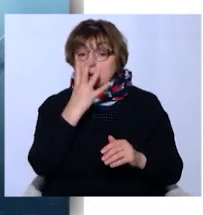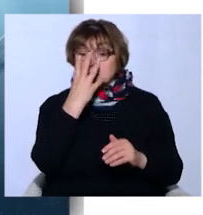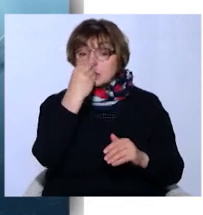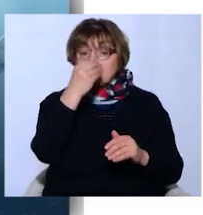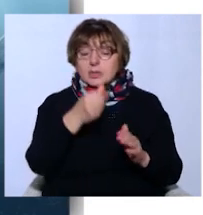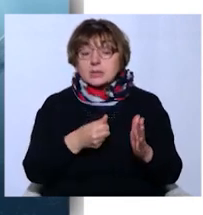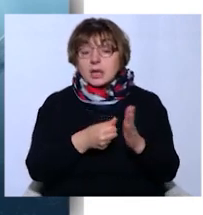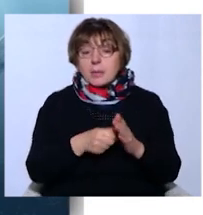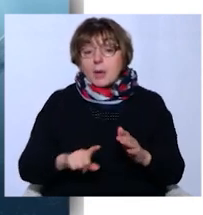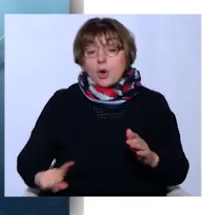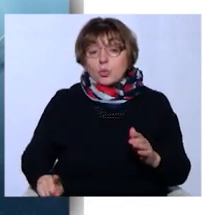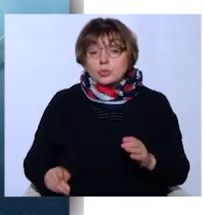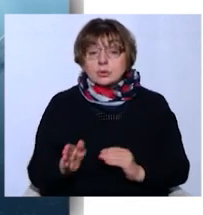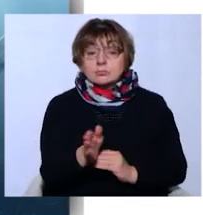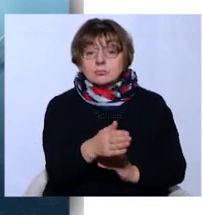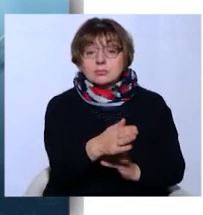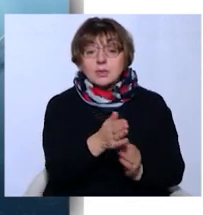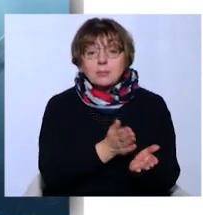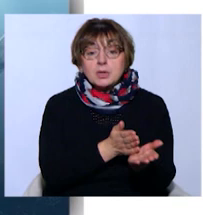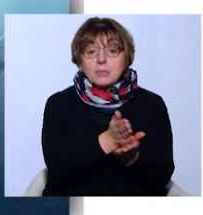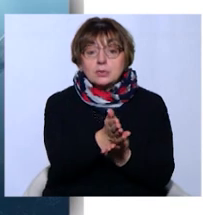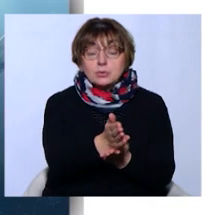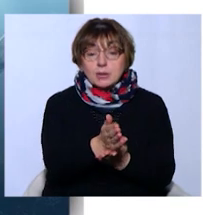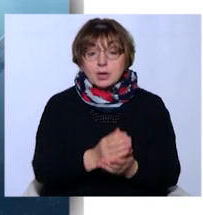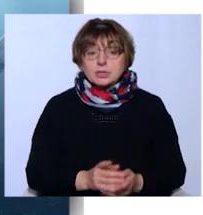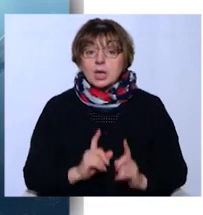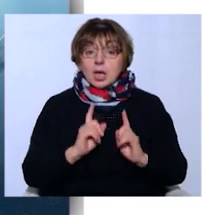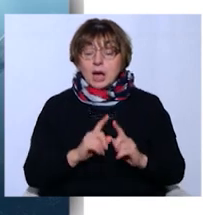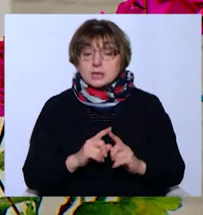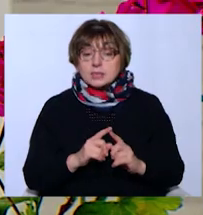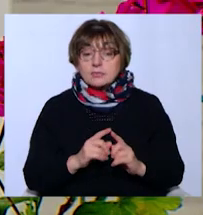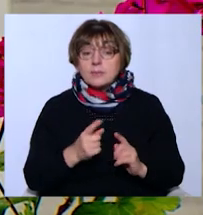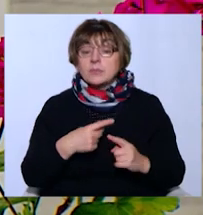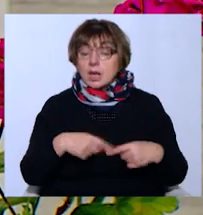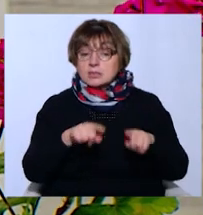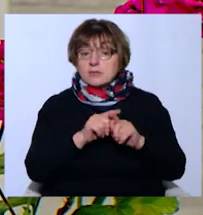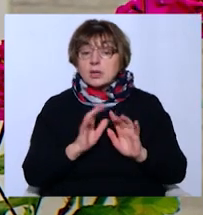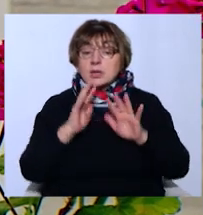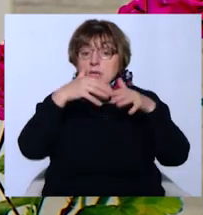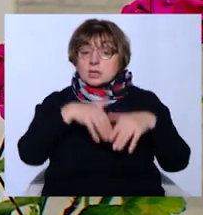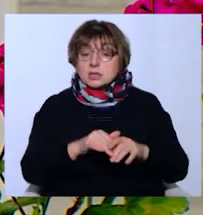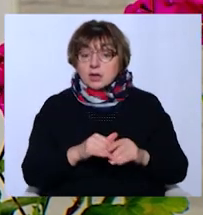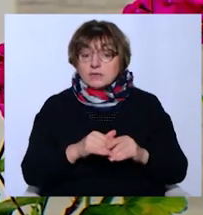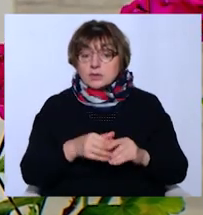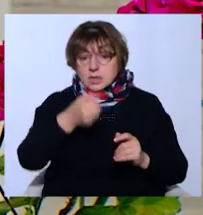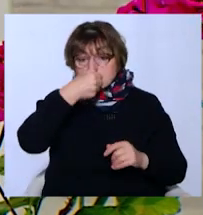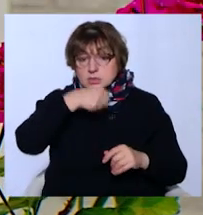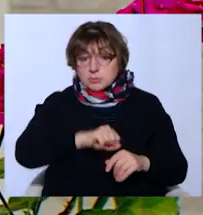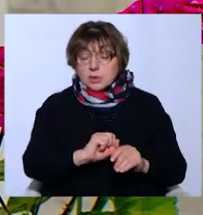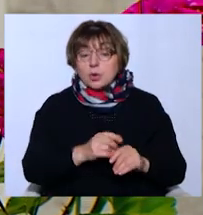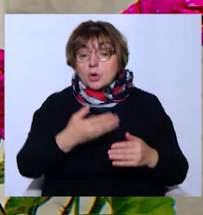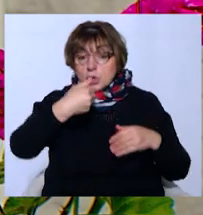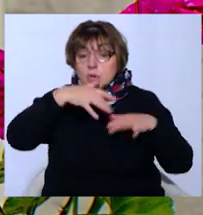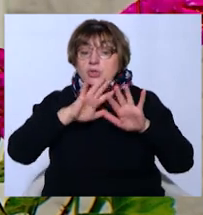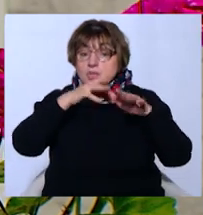მიმართულების შეცვლაში ცურვის დროს. ასევე ზღვის სპილო, ზღვის ლომი და სელაპი, აი ამ ძუძუმწოვრებზეც